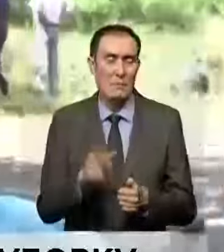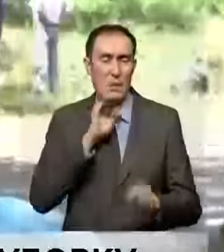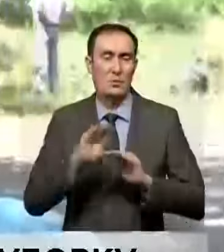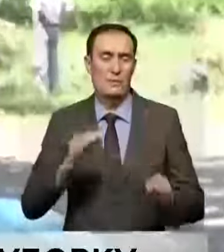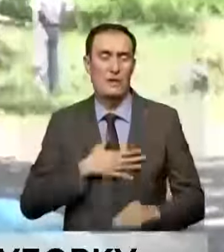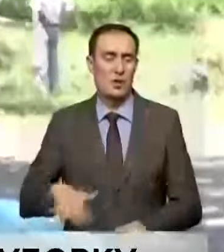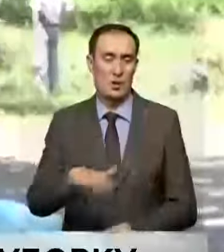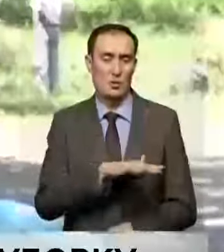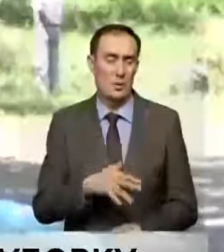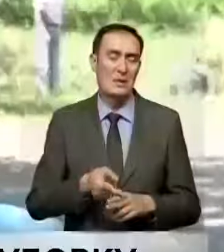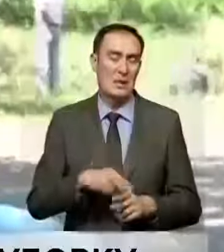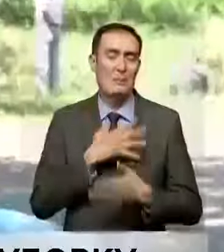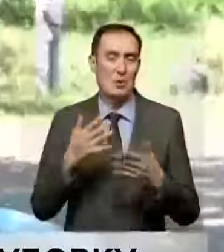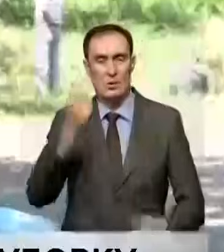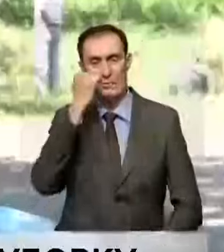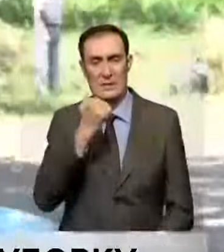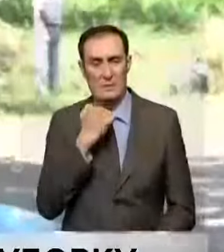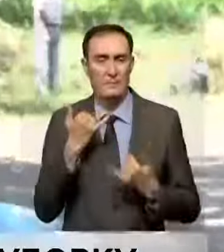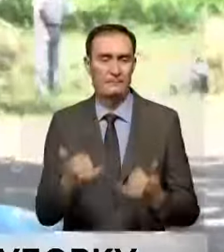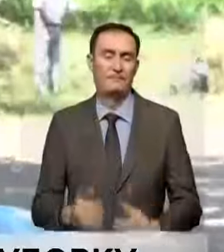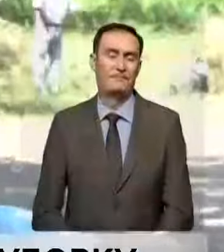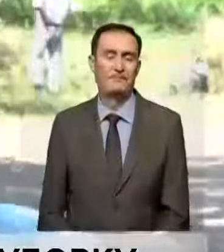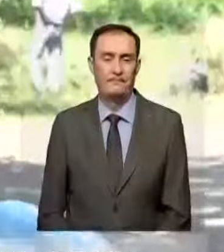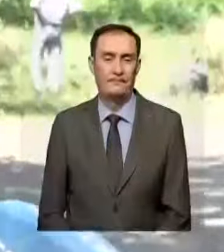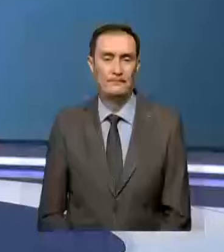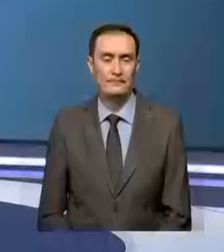благоустройстве нашей территории. За это огромное спасибо.